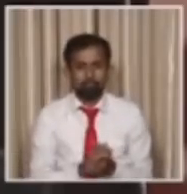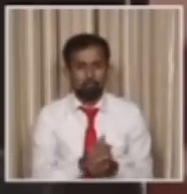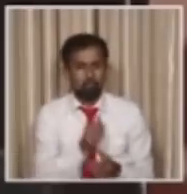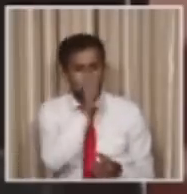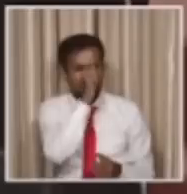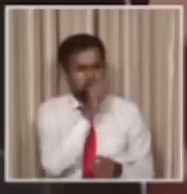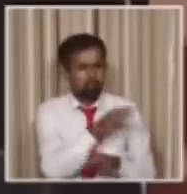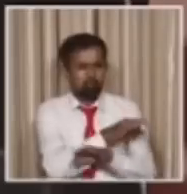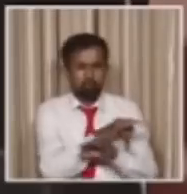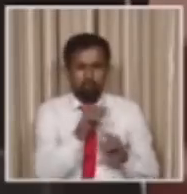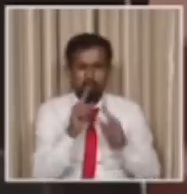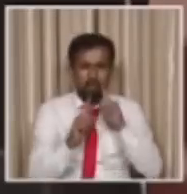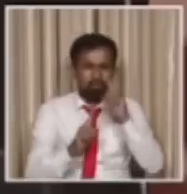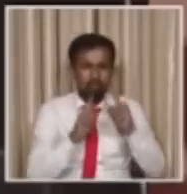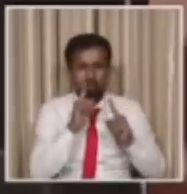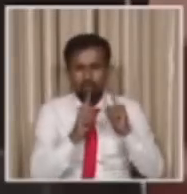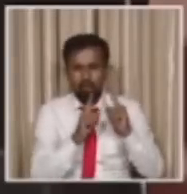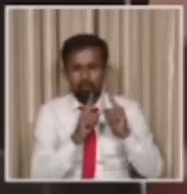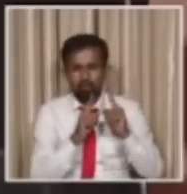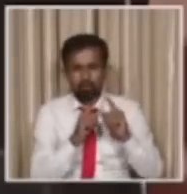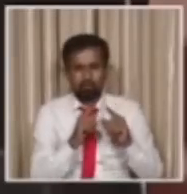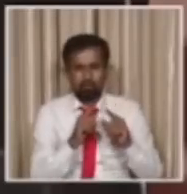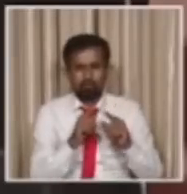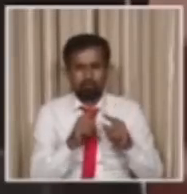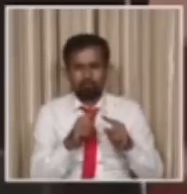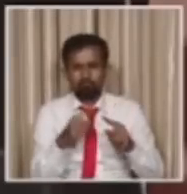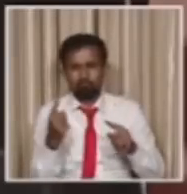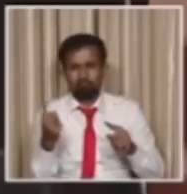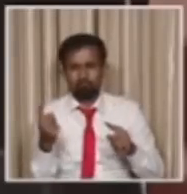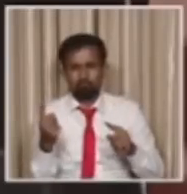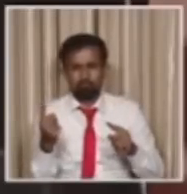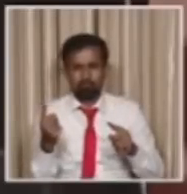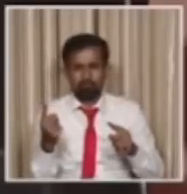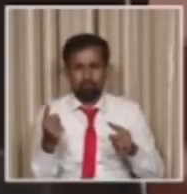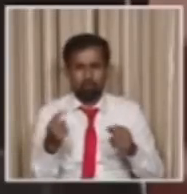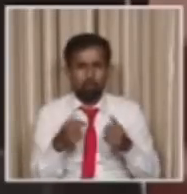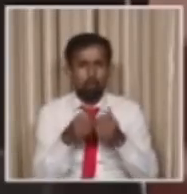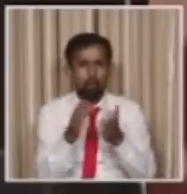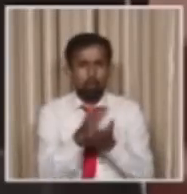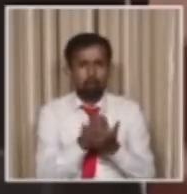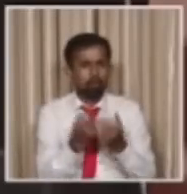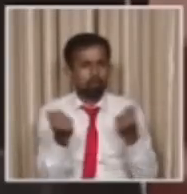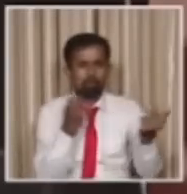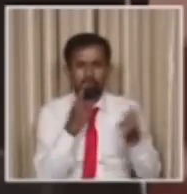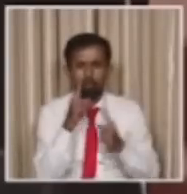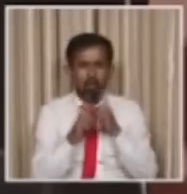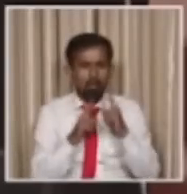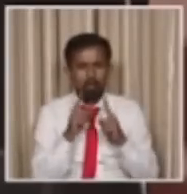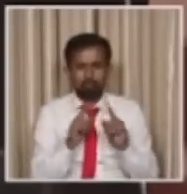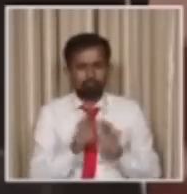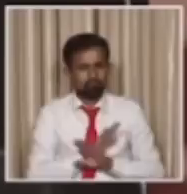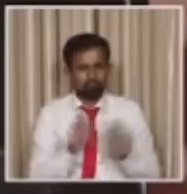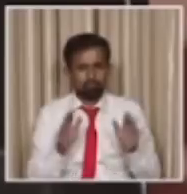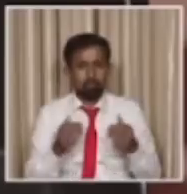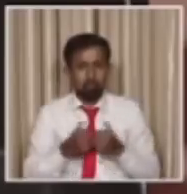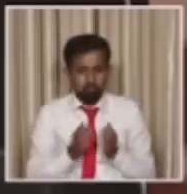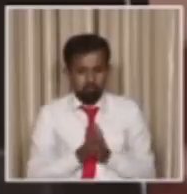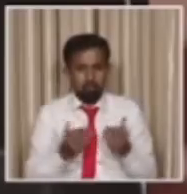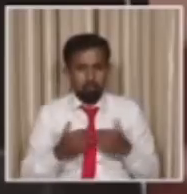කුමන්ත්‍රණ කතා හෝ අනිත් සියලු දෙනා කියන කතා උඩ නෙමෙයි මම